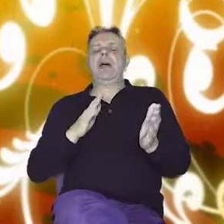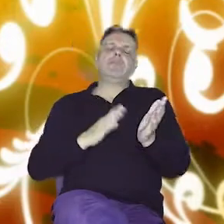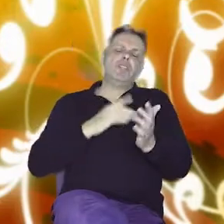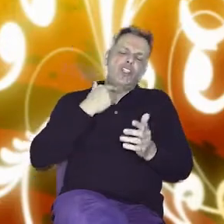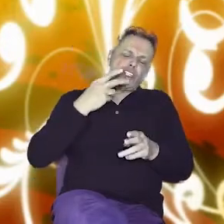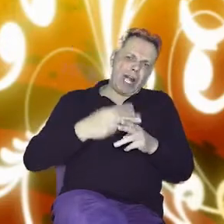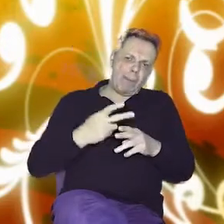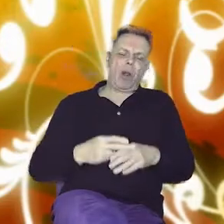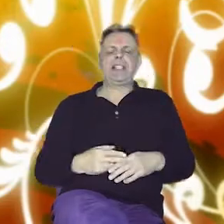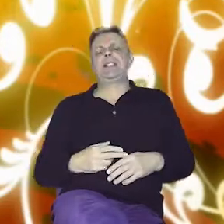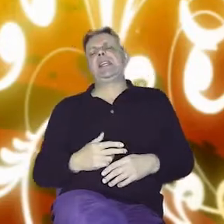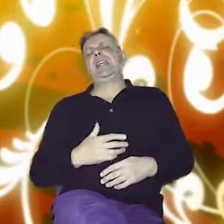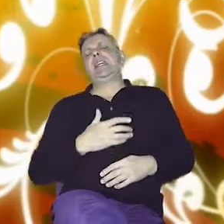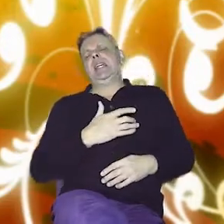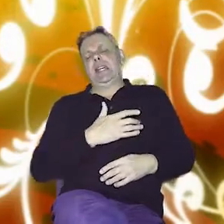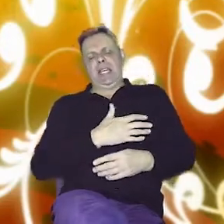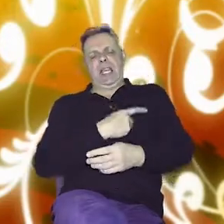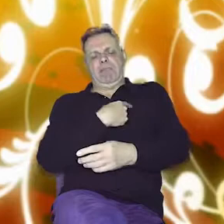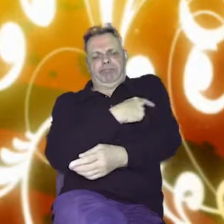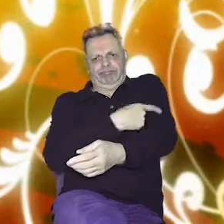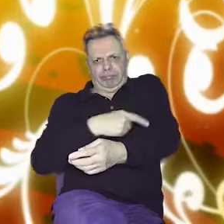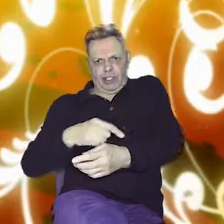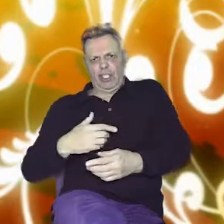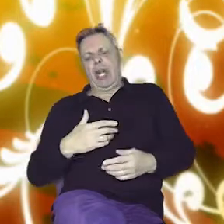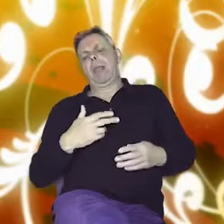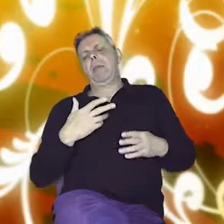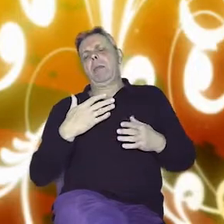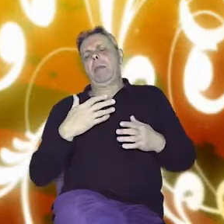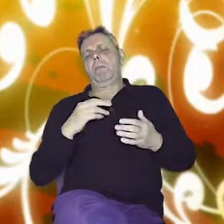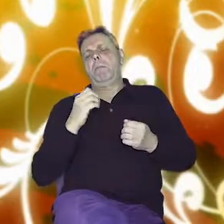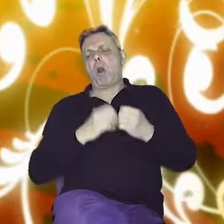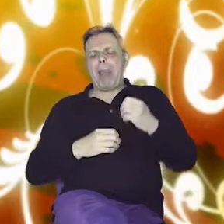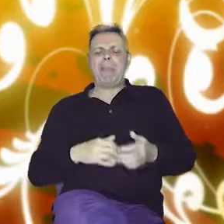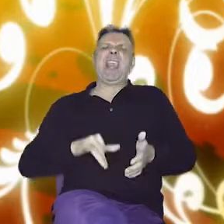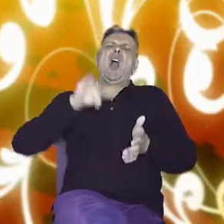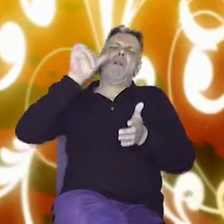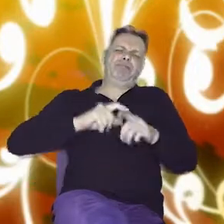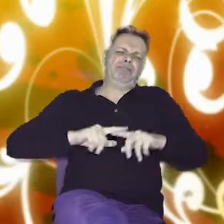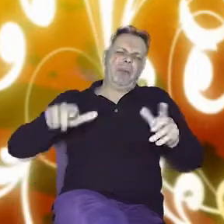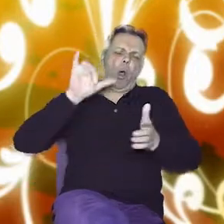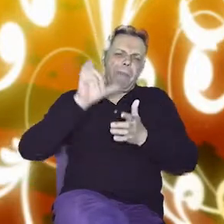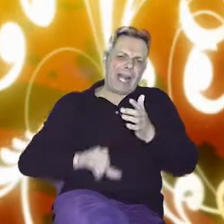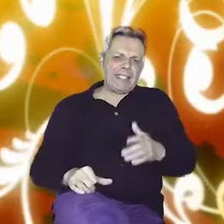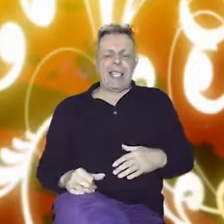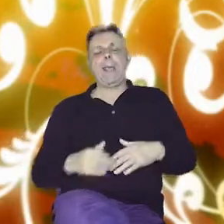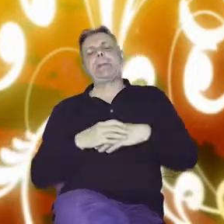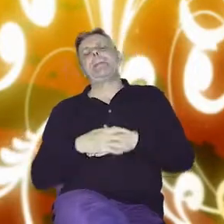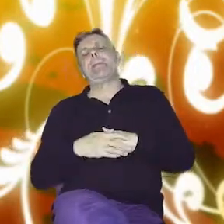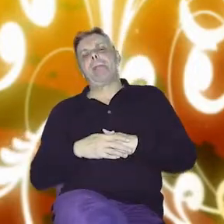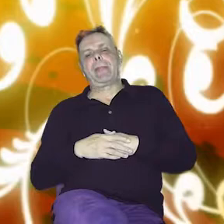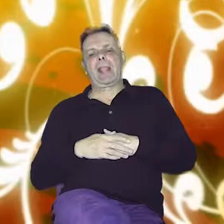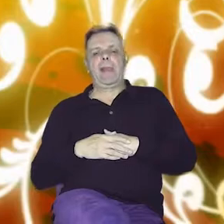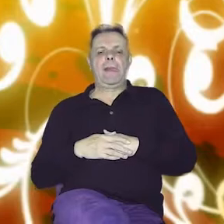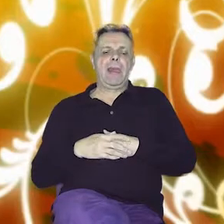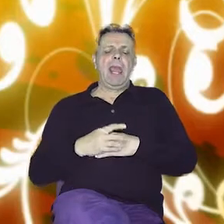vrlo ozbiljna stvar, pogotovo kod nekih dijagnoza kao što je dijabetes, vaskularni problemi ili neke operativni zahvati